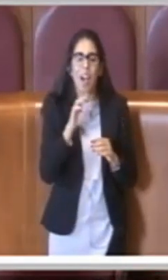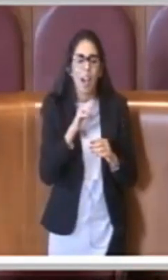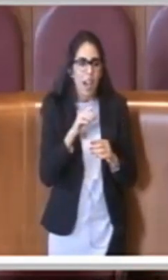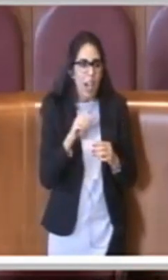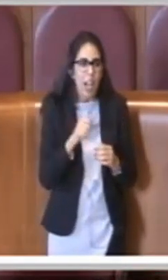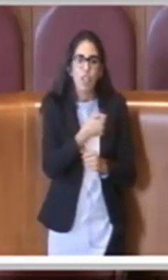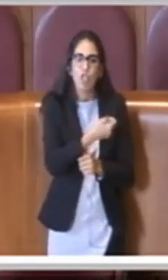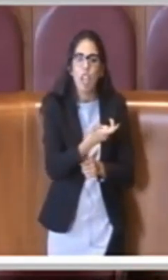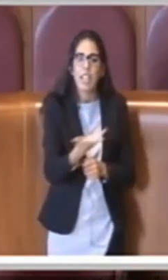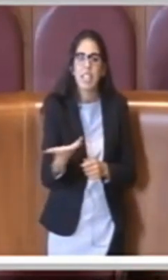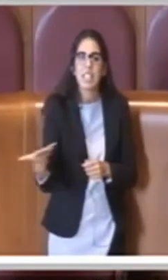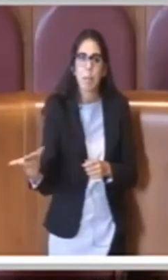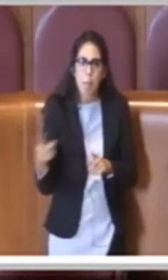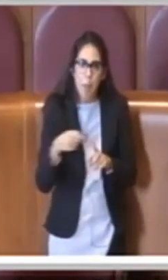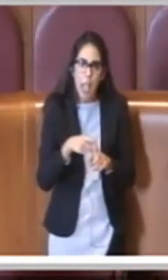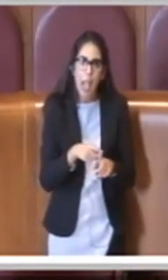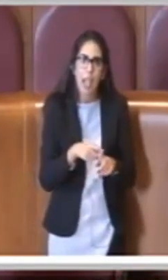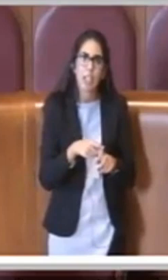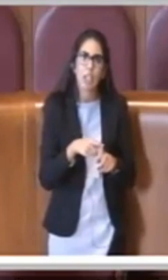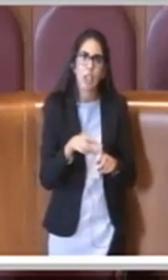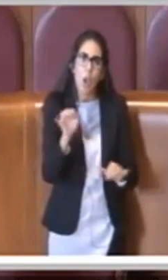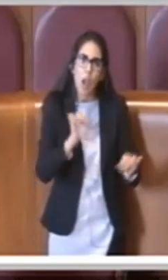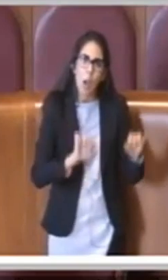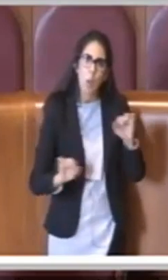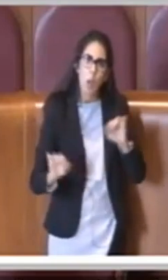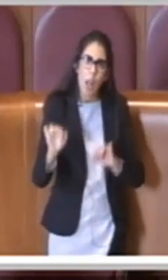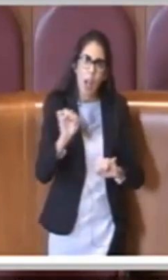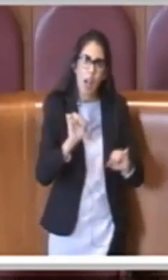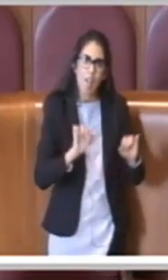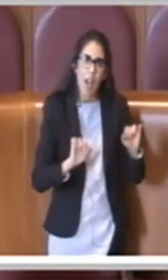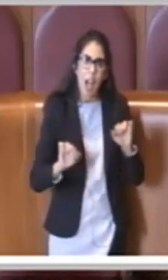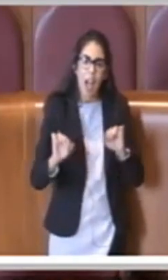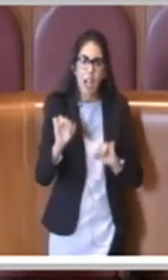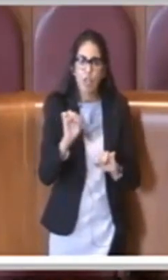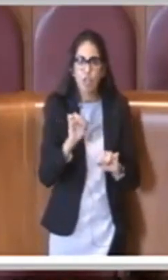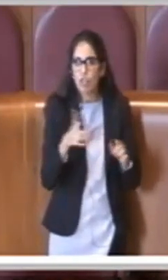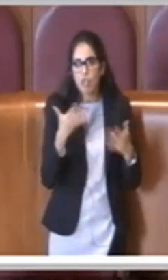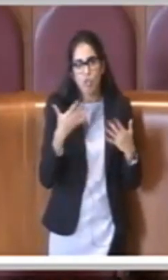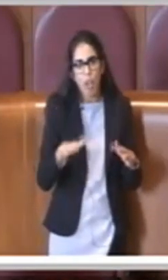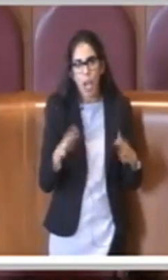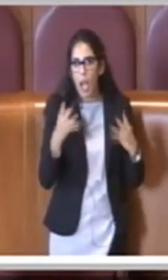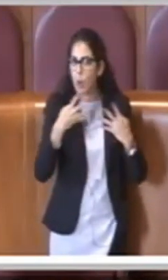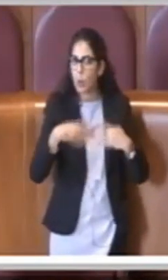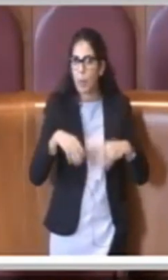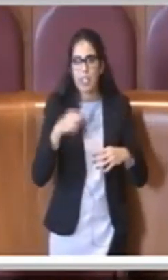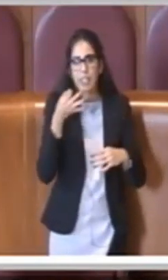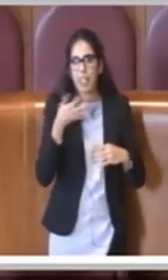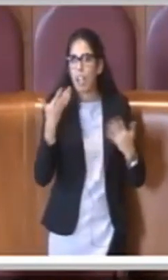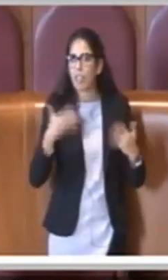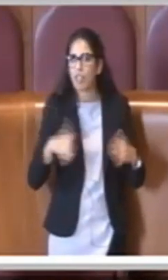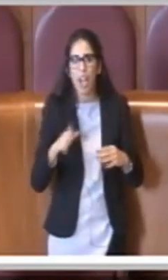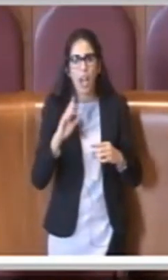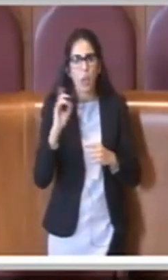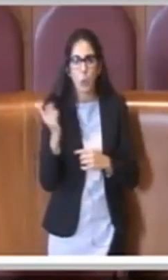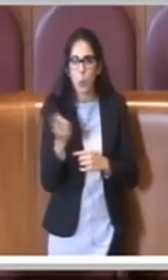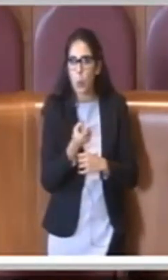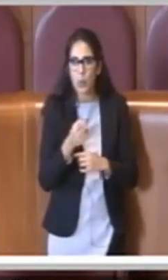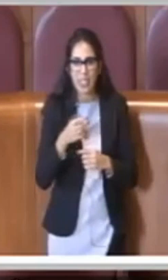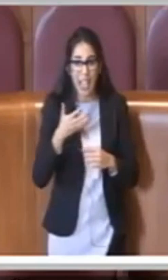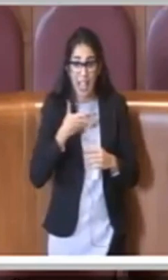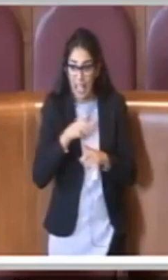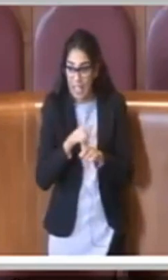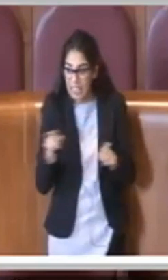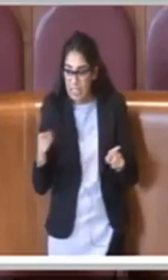in automatico con le scia, quindi con l'apertura di determinate attività, automaticamente vengono inseriti nel sistema e quindi sappiamo